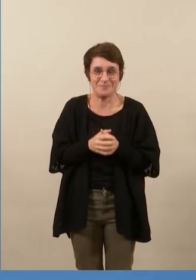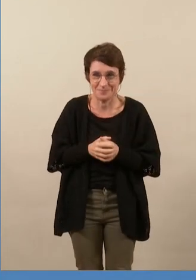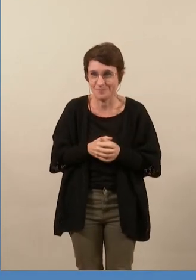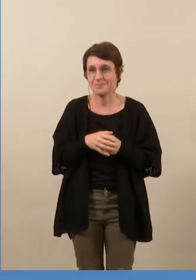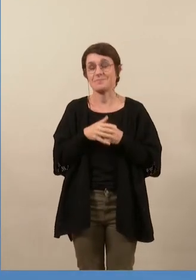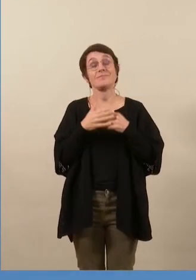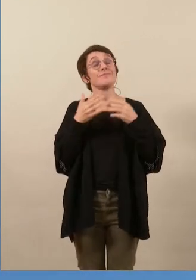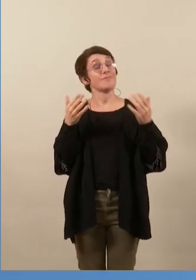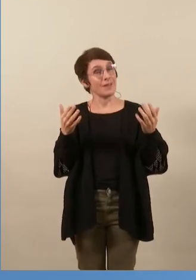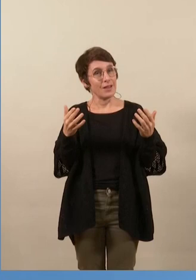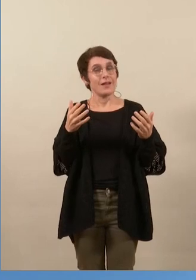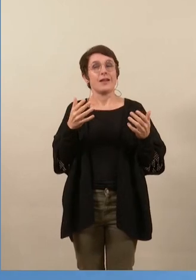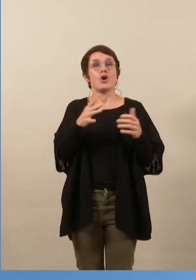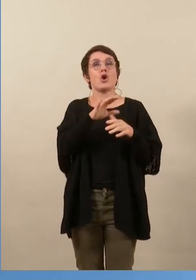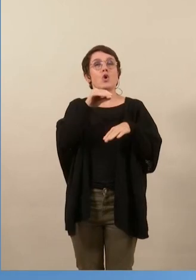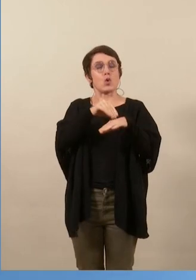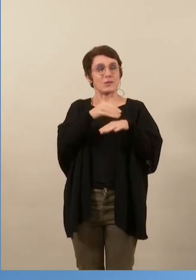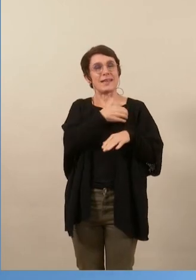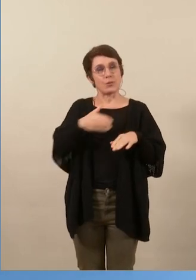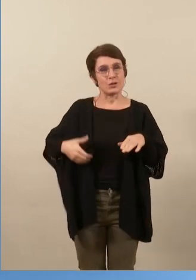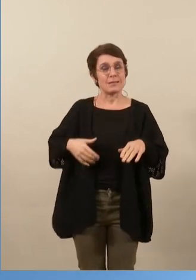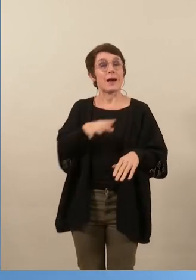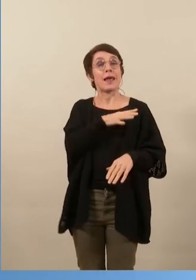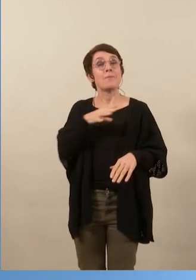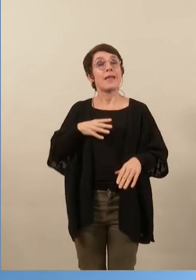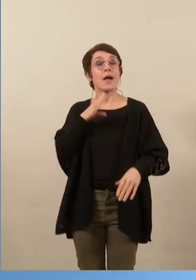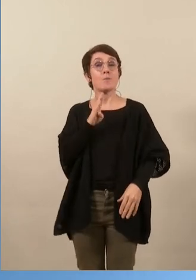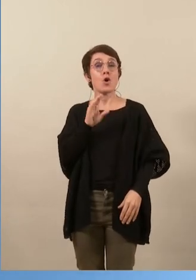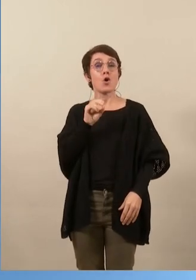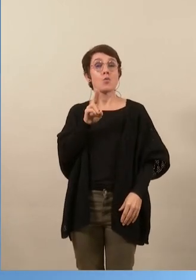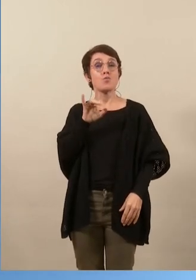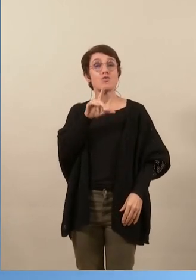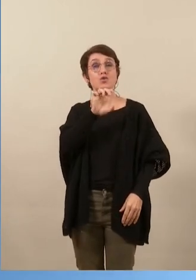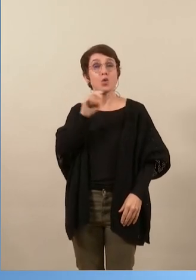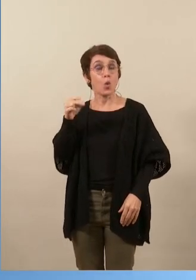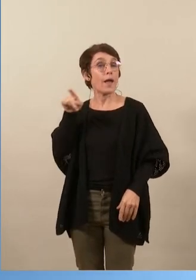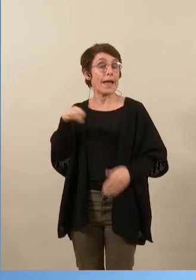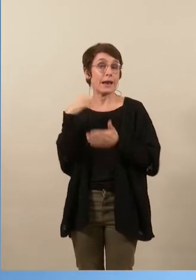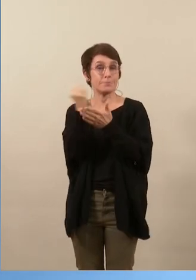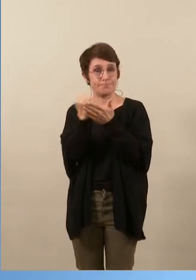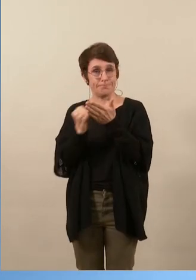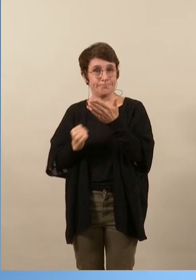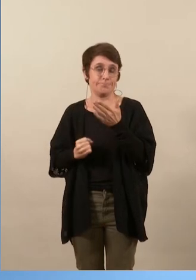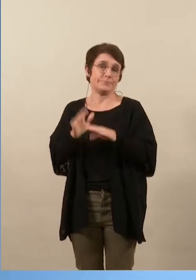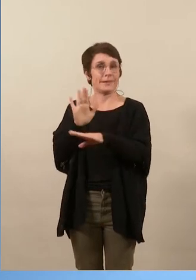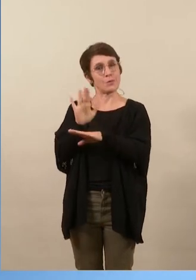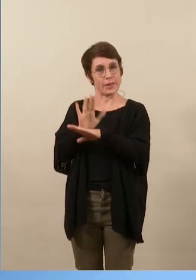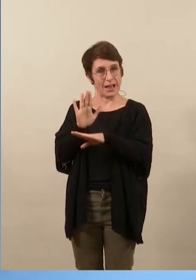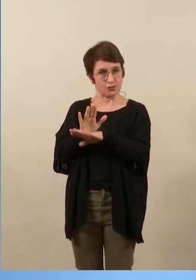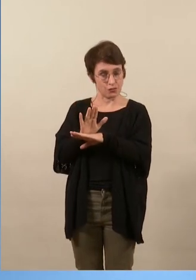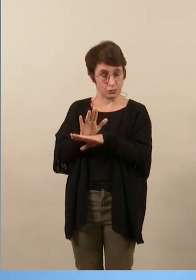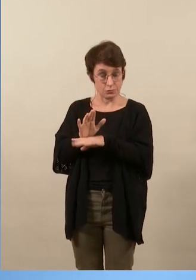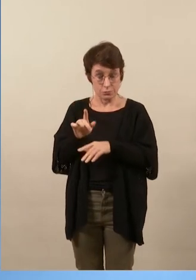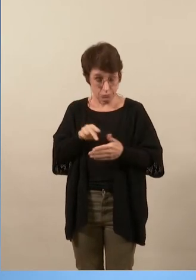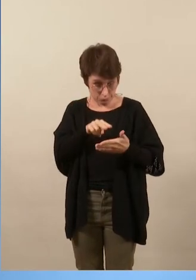municipale madame Marie-Madeleine bouillon sous forme de roman c'est assez terrifiant sur votre